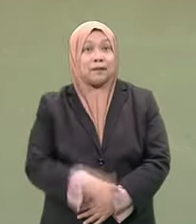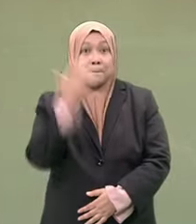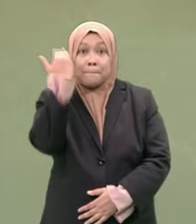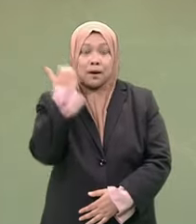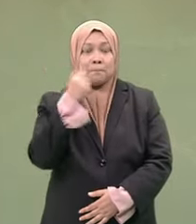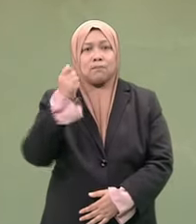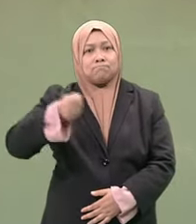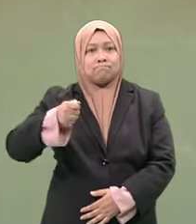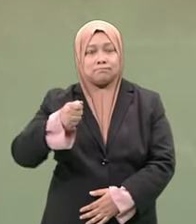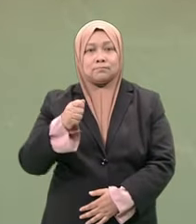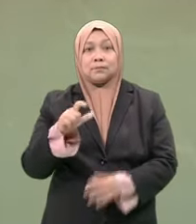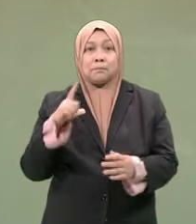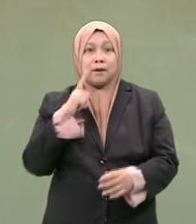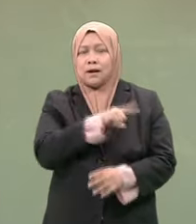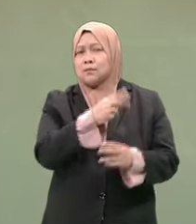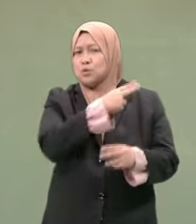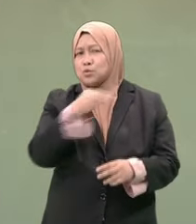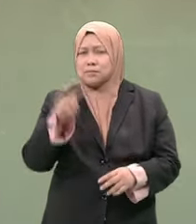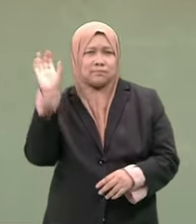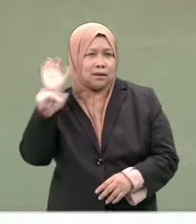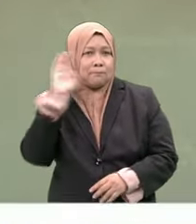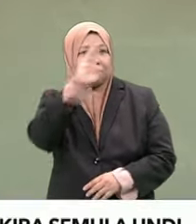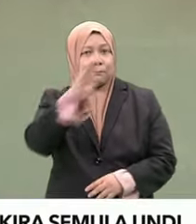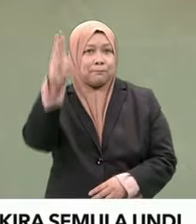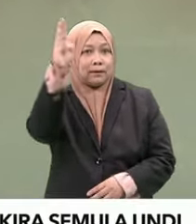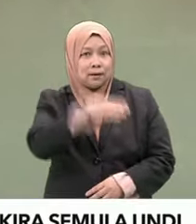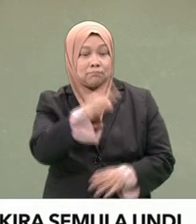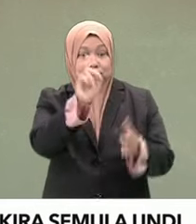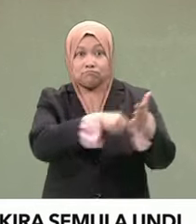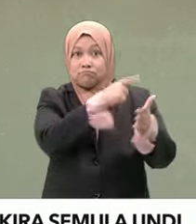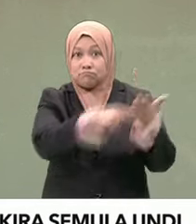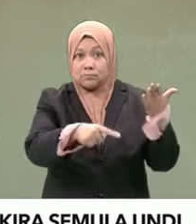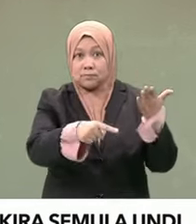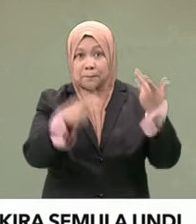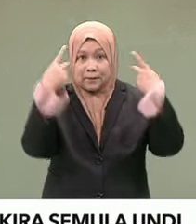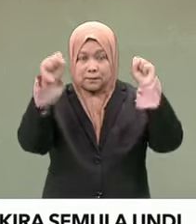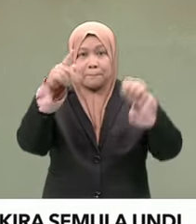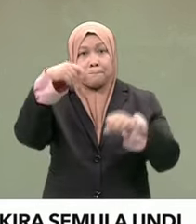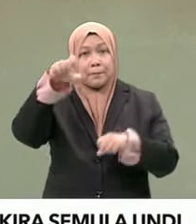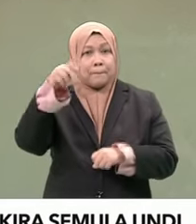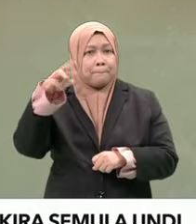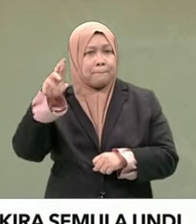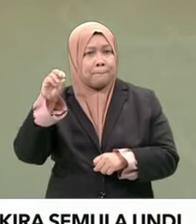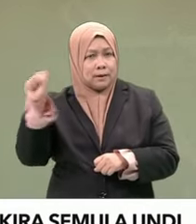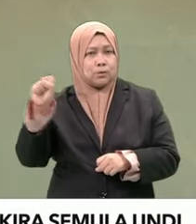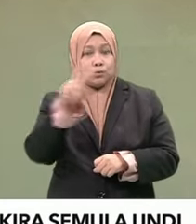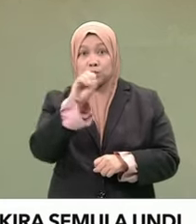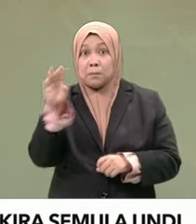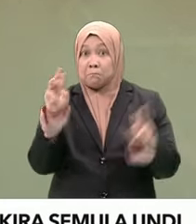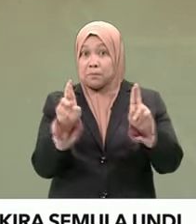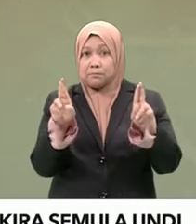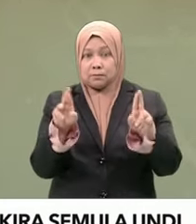Mahkamah Perlembagaan Indonesia mula mendengar permohonan membatalkan keputusan pilihan raya Presiden Pilpres Indonesia 2024 pada